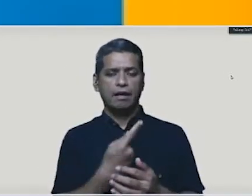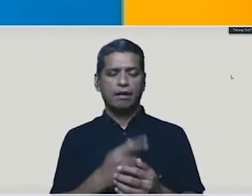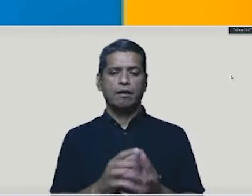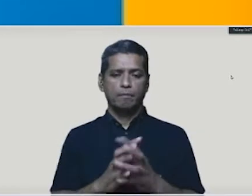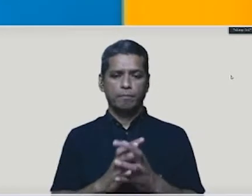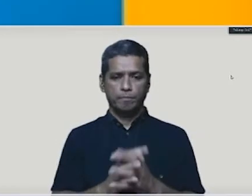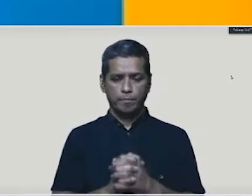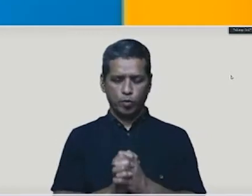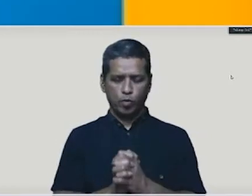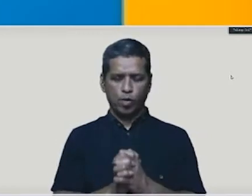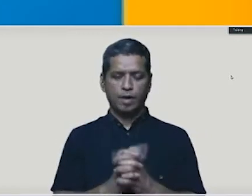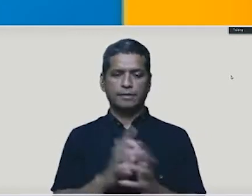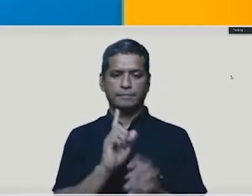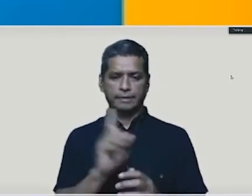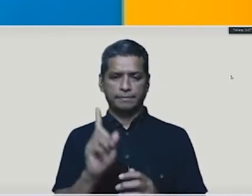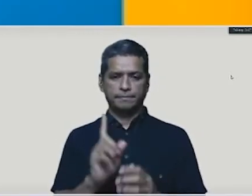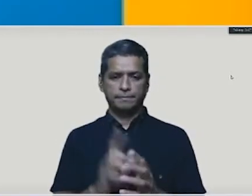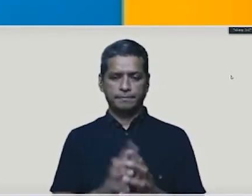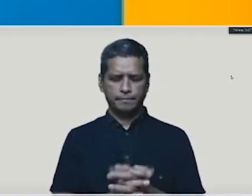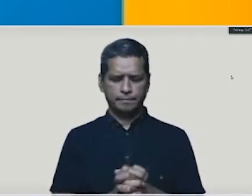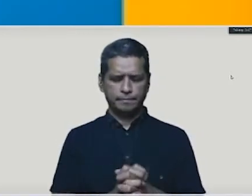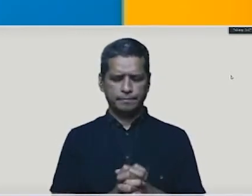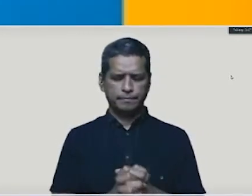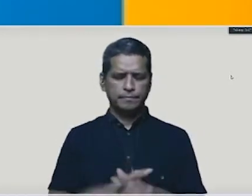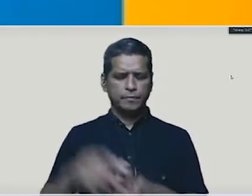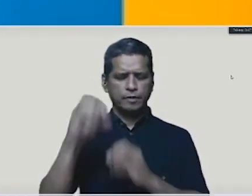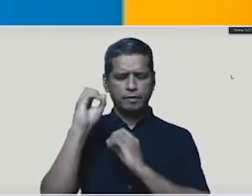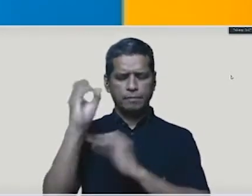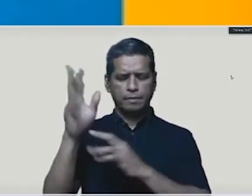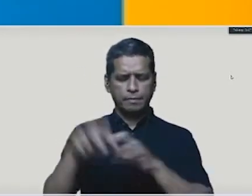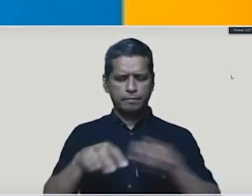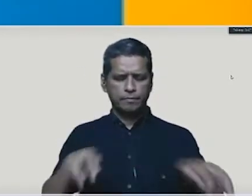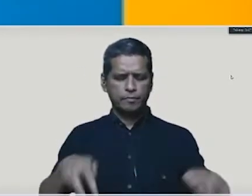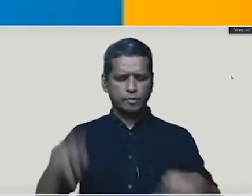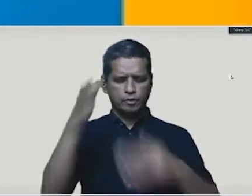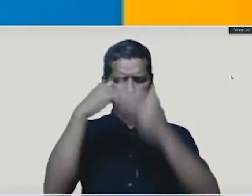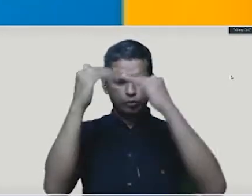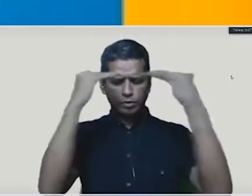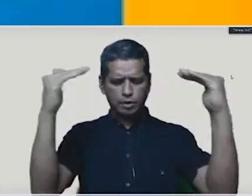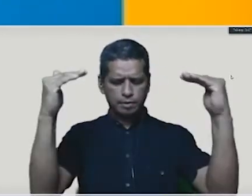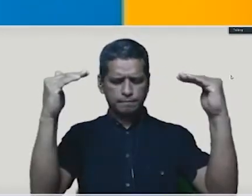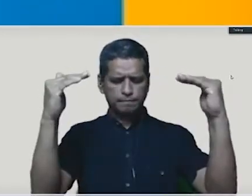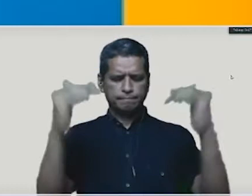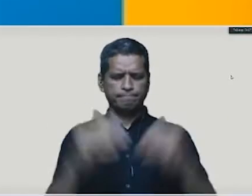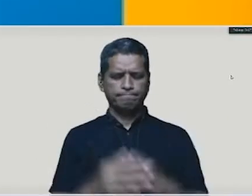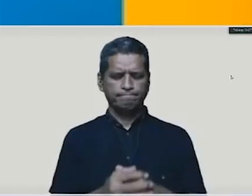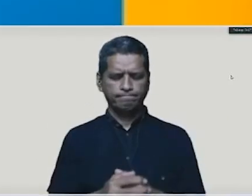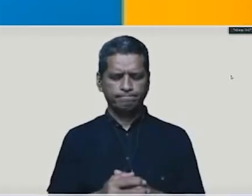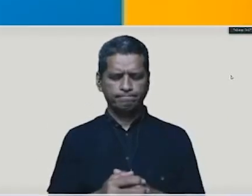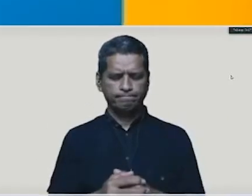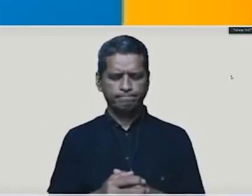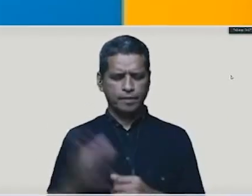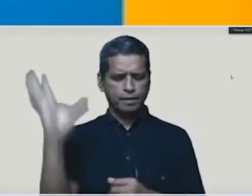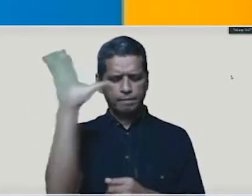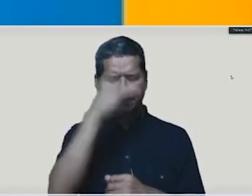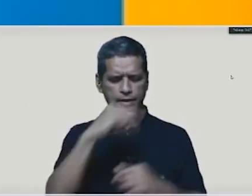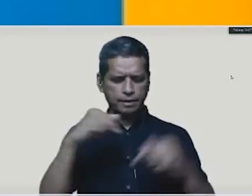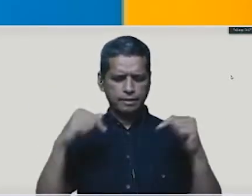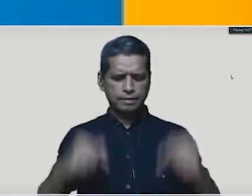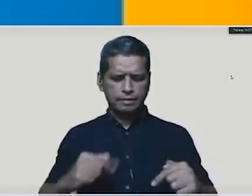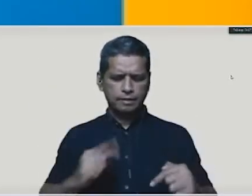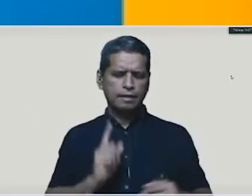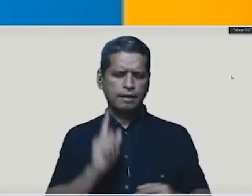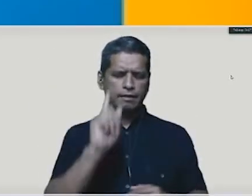di dalam tentu bapak kamu yang bertahta di dalam kerajaan surga pada malam hari ini kamu datang